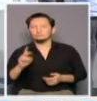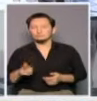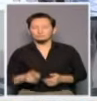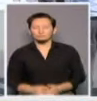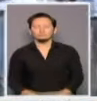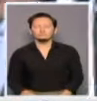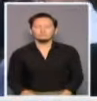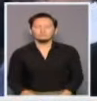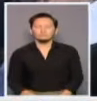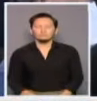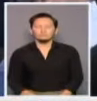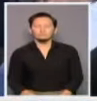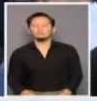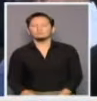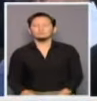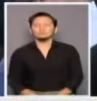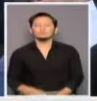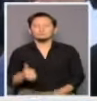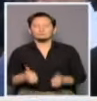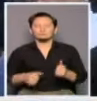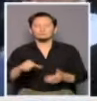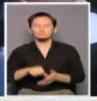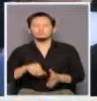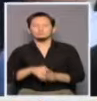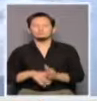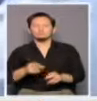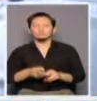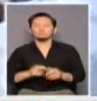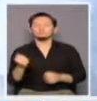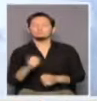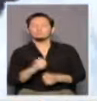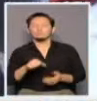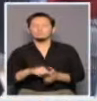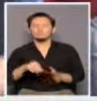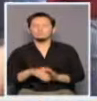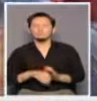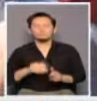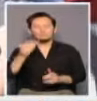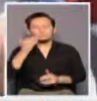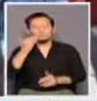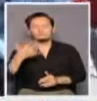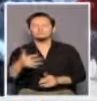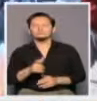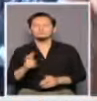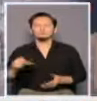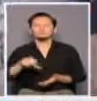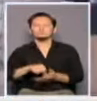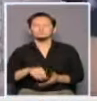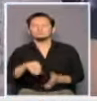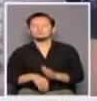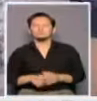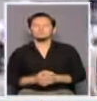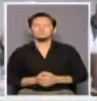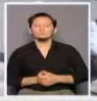Хайдуллаулы. Также были проведены соревнования по армрестлингу, в котором приняли участие около 50 человек.